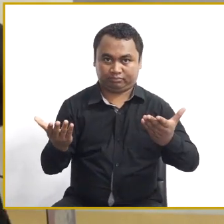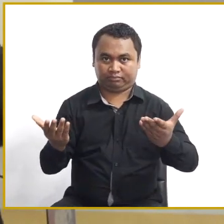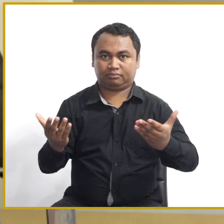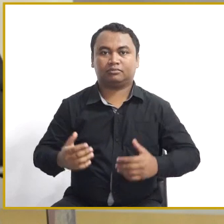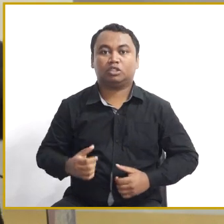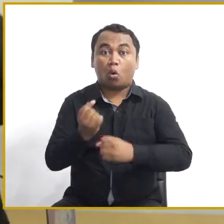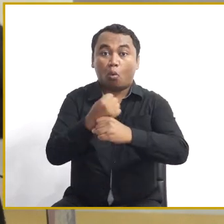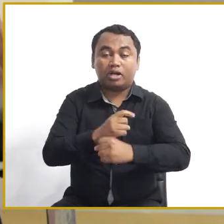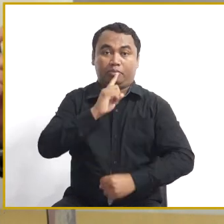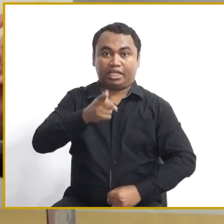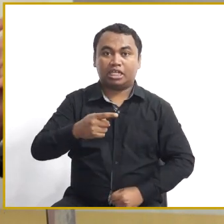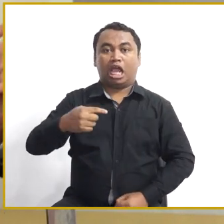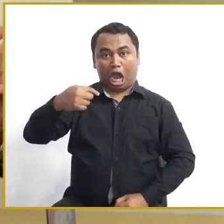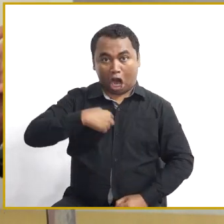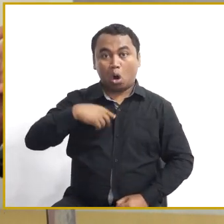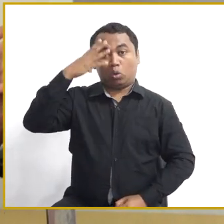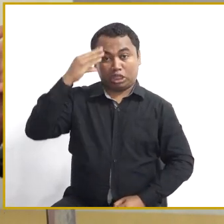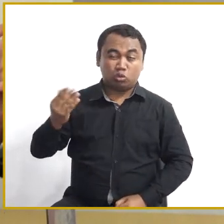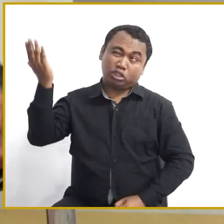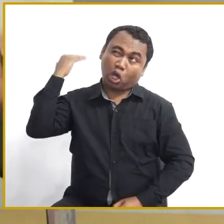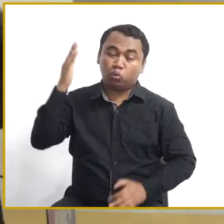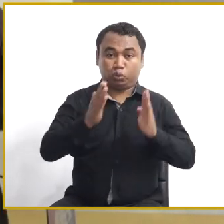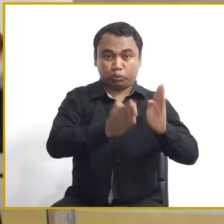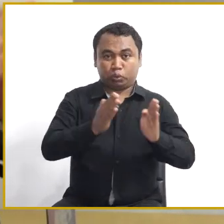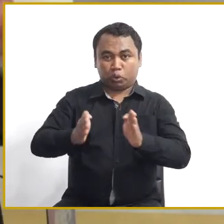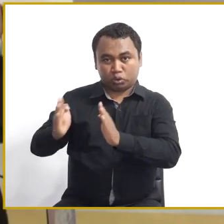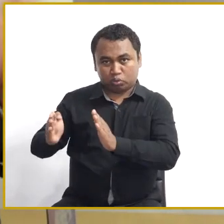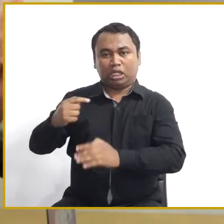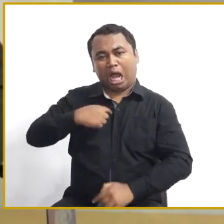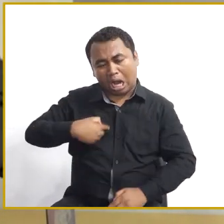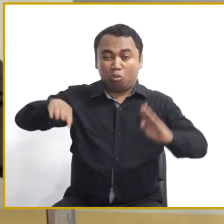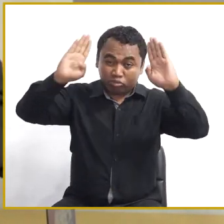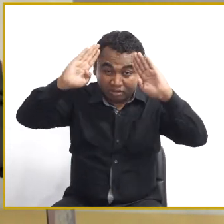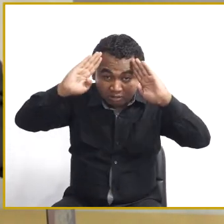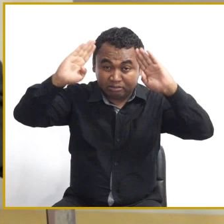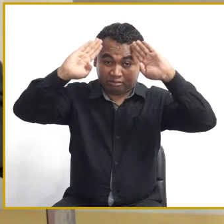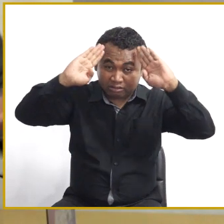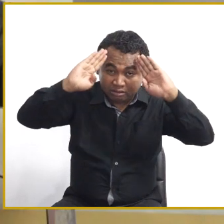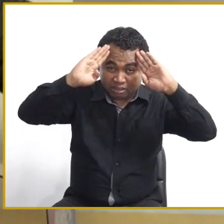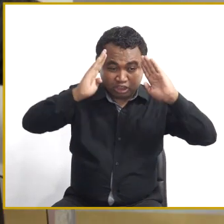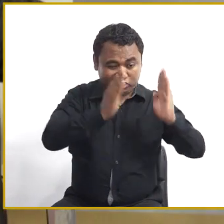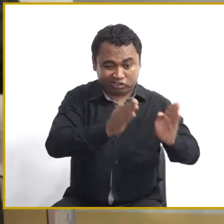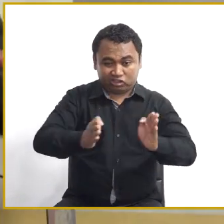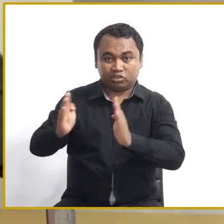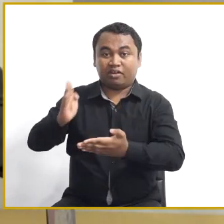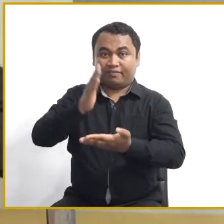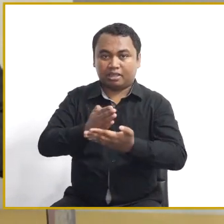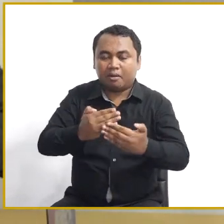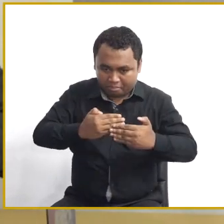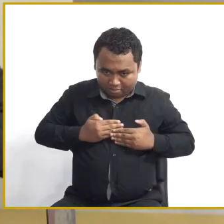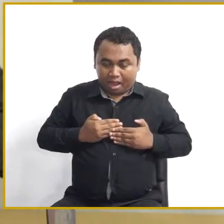rehefa mazava hoe tia ny zavatra nahadiso ah, de mialatsiny mifona ny vahoaka malagasy amin'iny a, de mijanona ianao.